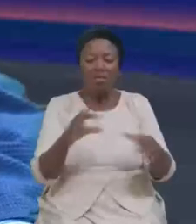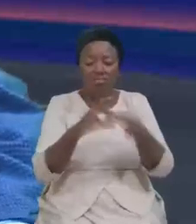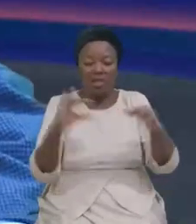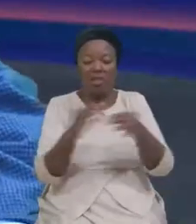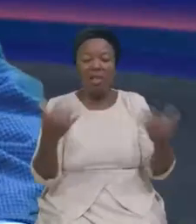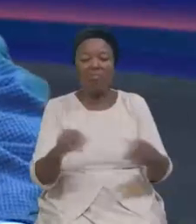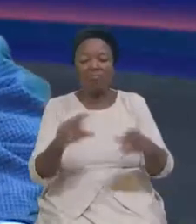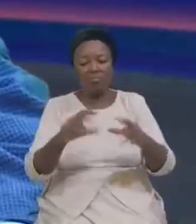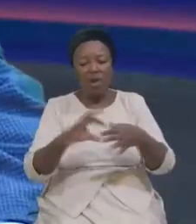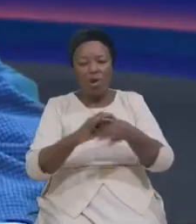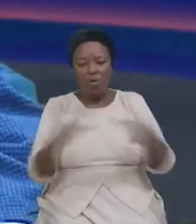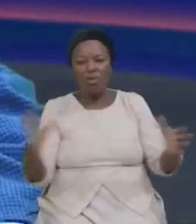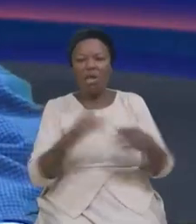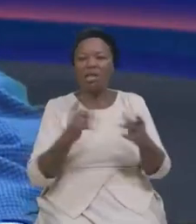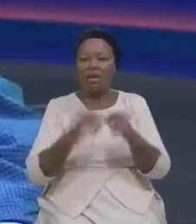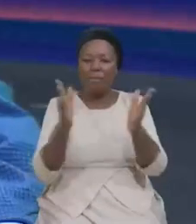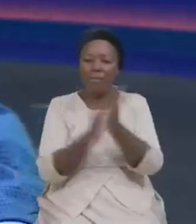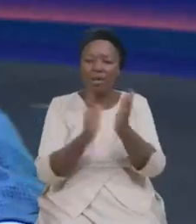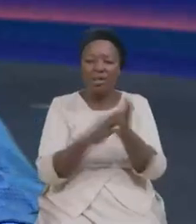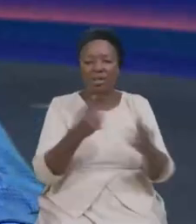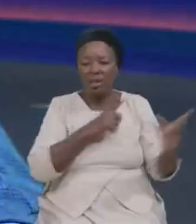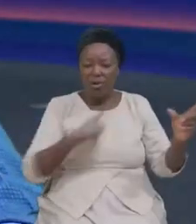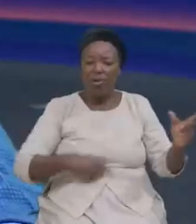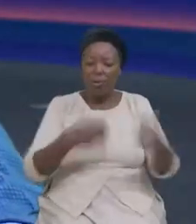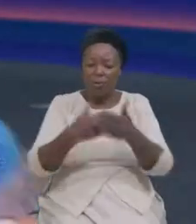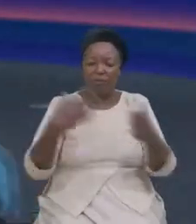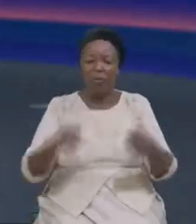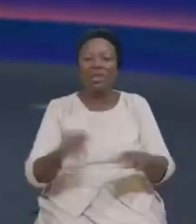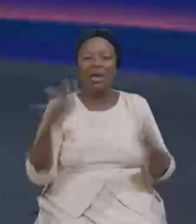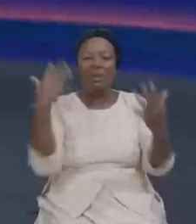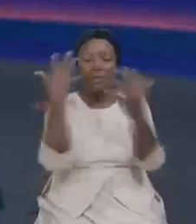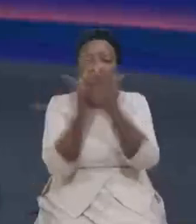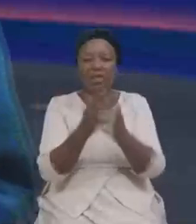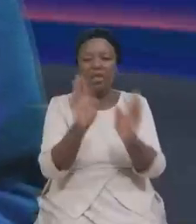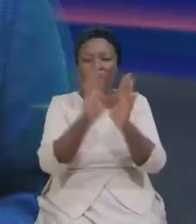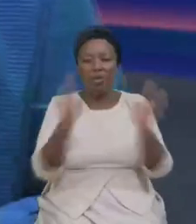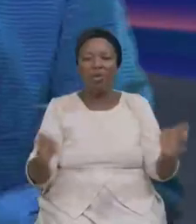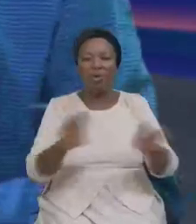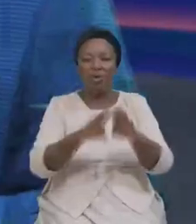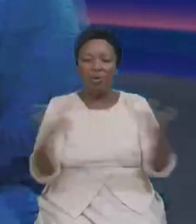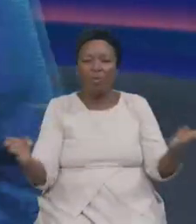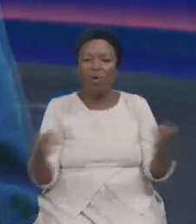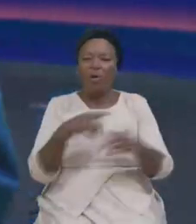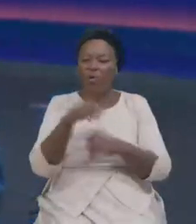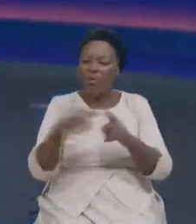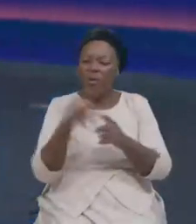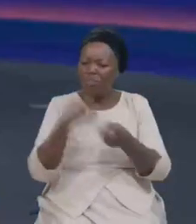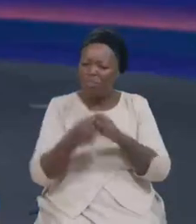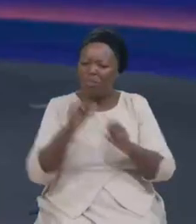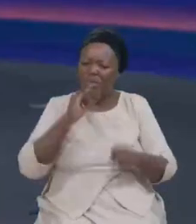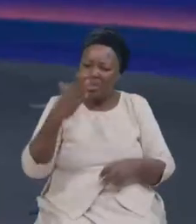Dieu avant que les portes de les prisons ne soient ouvertes. Ça, c'est la leçon que nous apprenons. Avant le